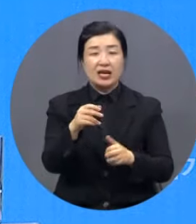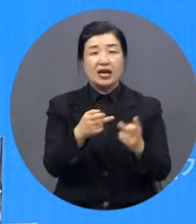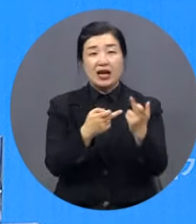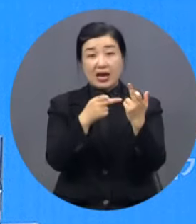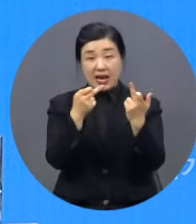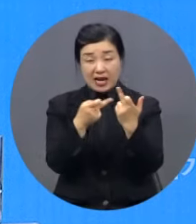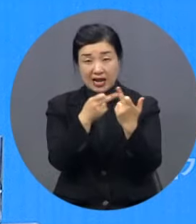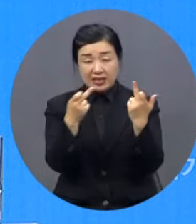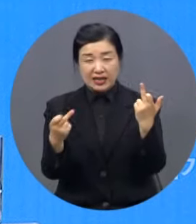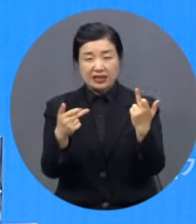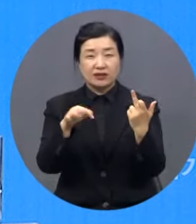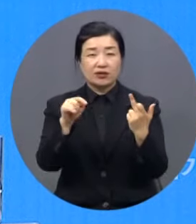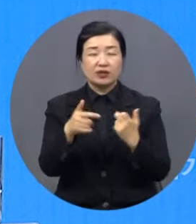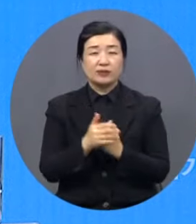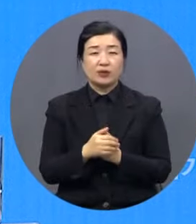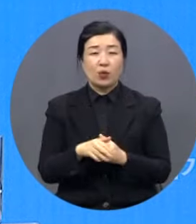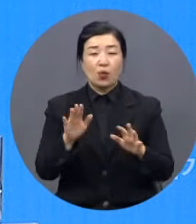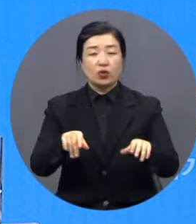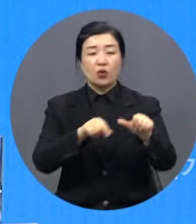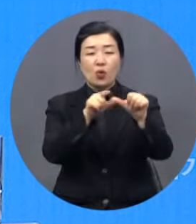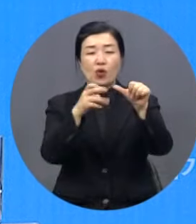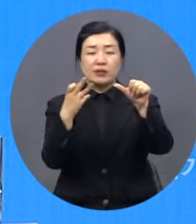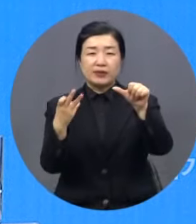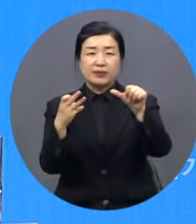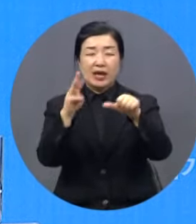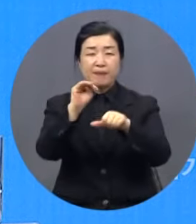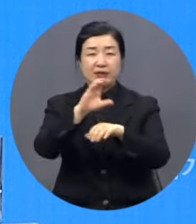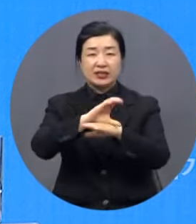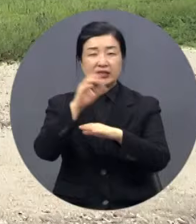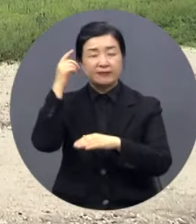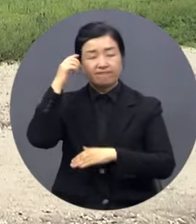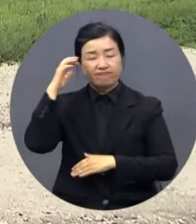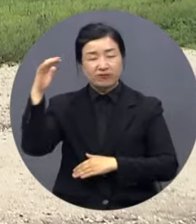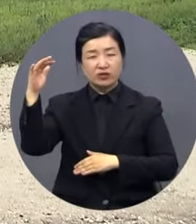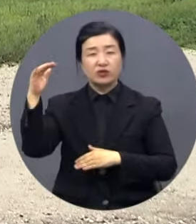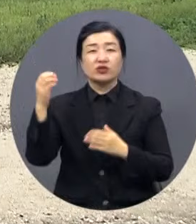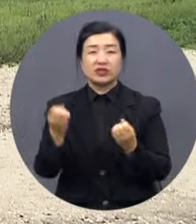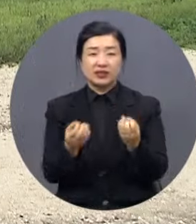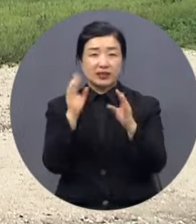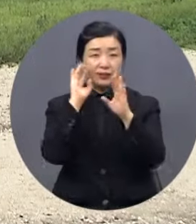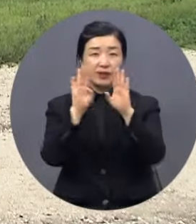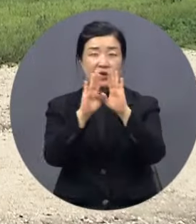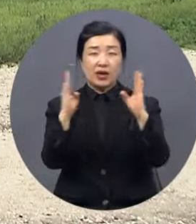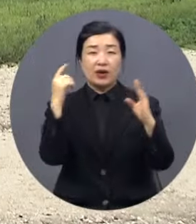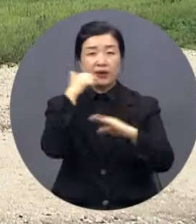관음사이며 오는 13일 제주 MBC에서 추도식이 열립니다.